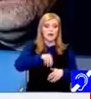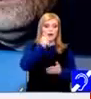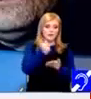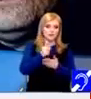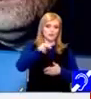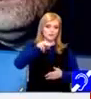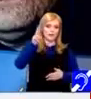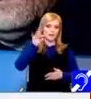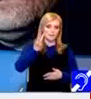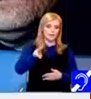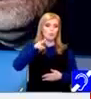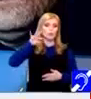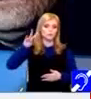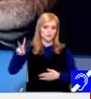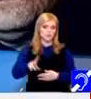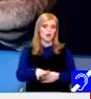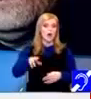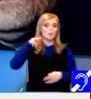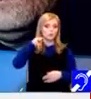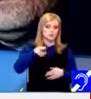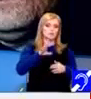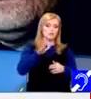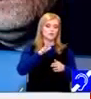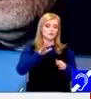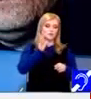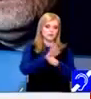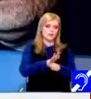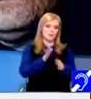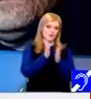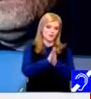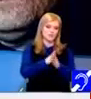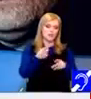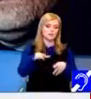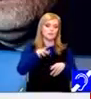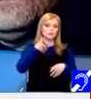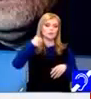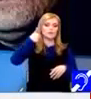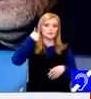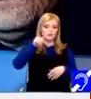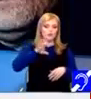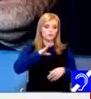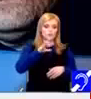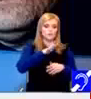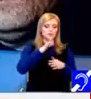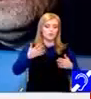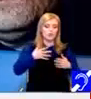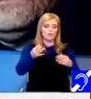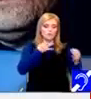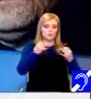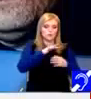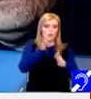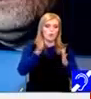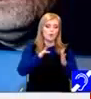la Kremlin, Vladimir Putin. Poroshenko a lansat apelul după discursul de ieri al lui Putin, ținut în fața locuitorilor din Sevastopol, cu